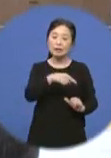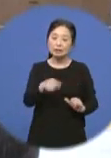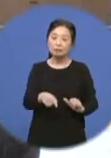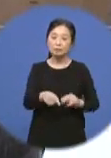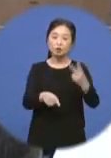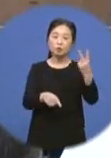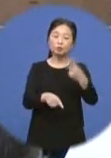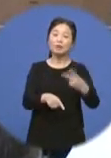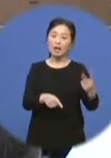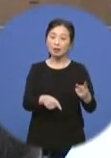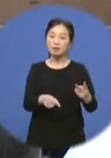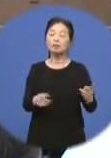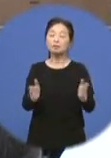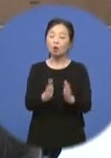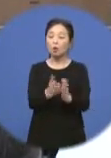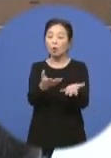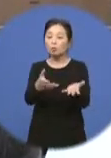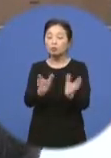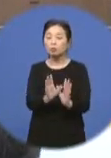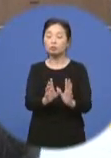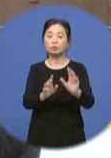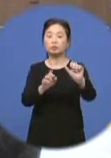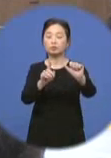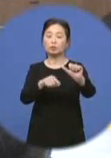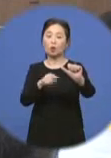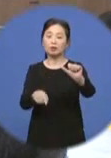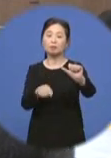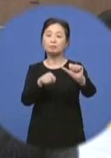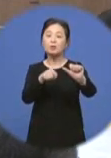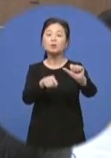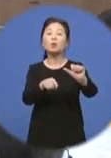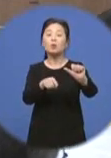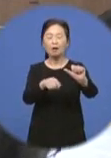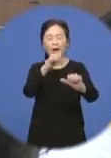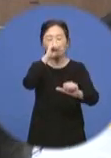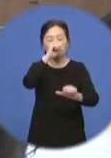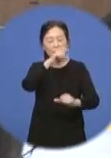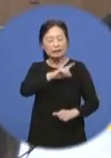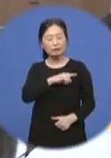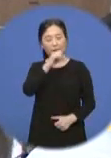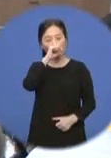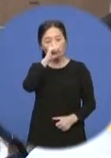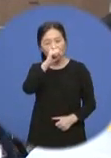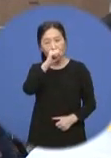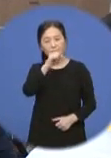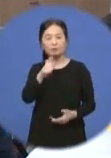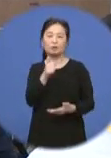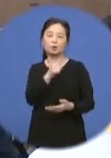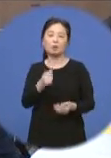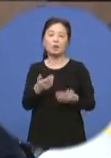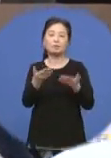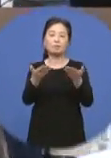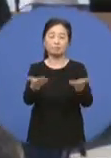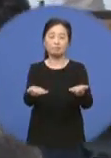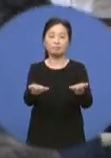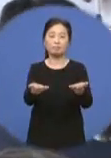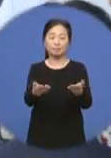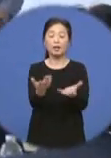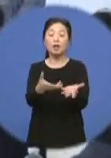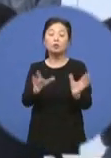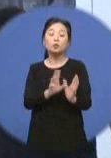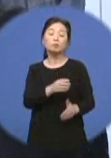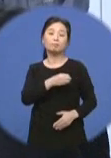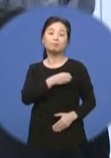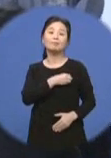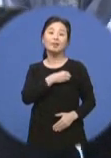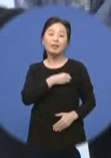グループの作品が最も優秀と認められたことを紹介。グループのメンバーがそのシステムについてプレ